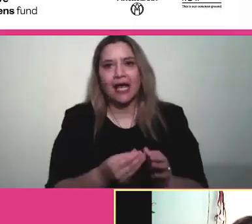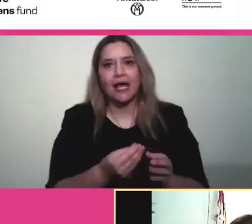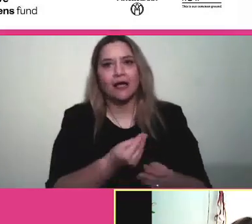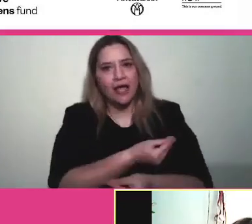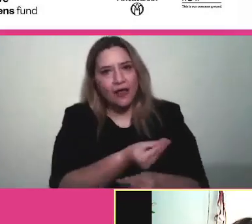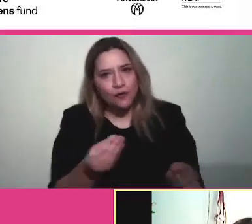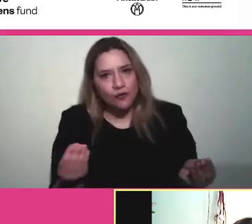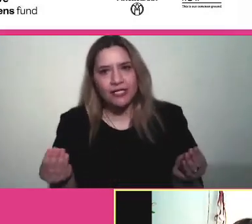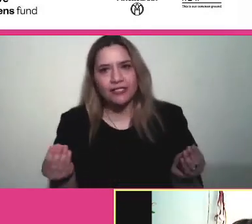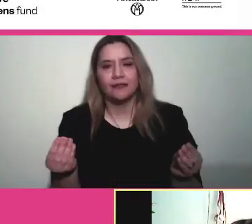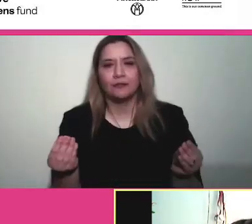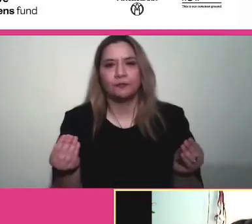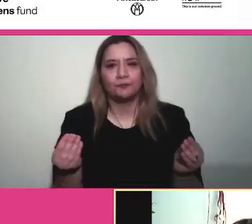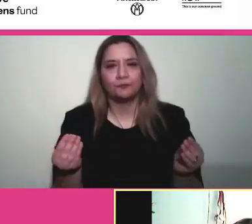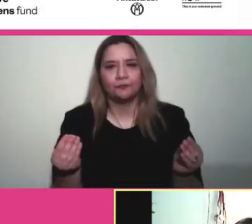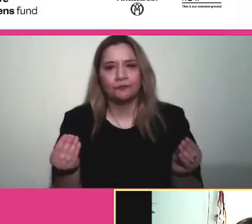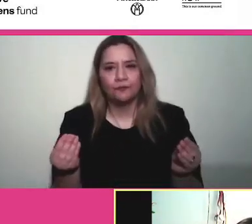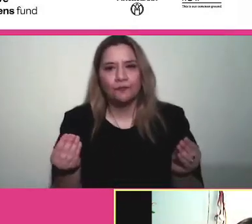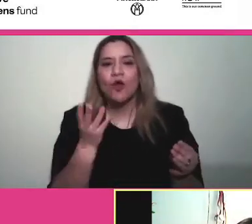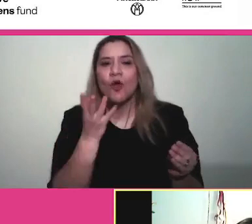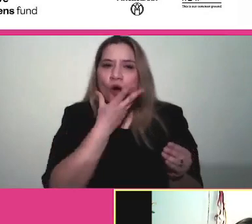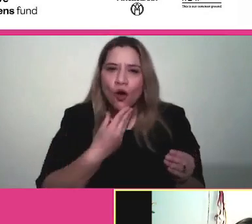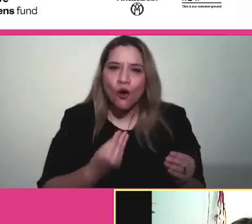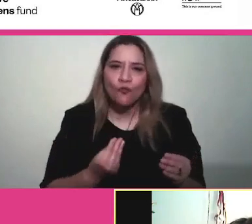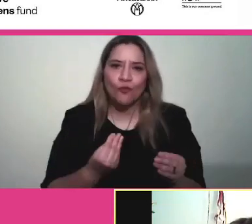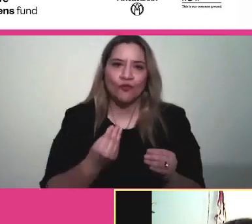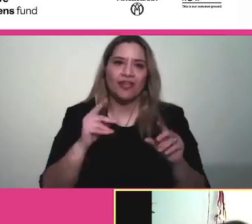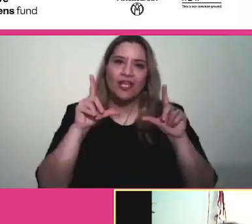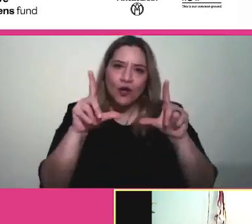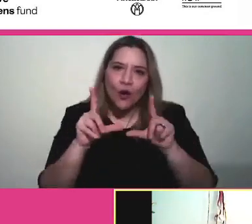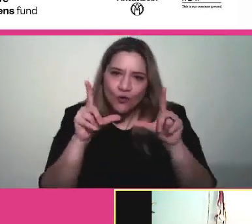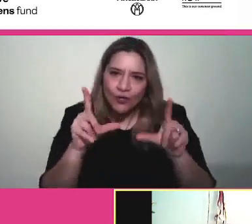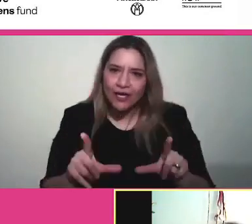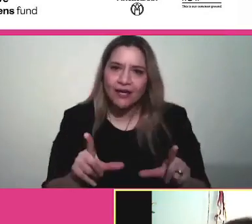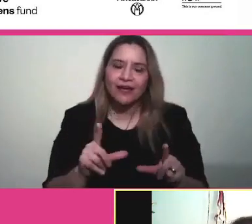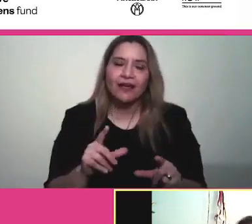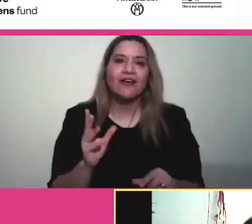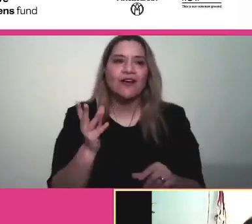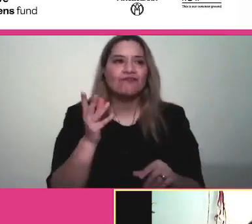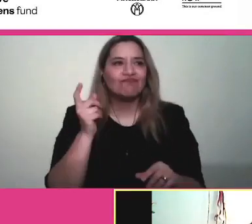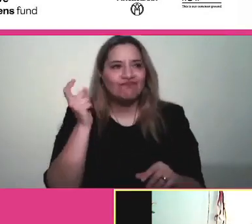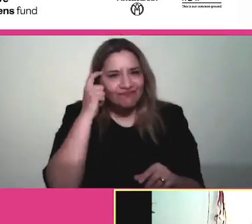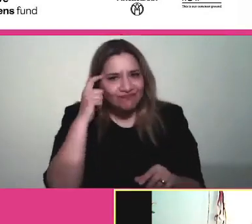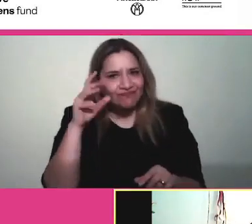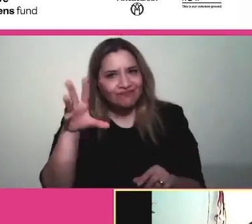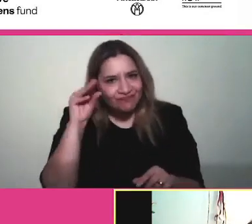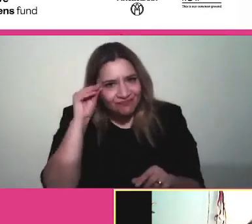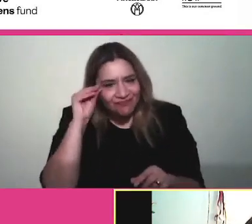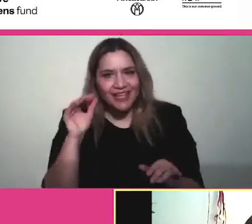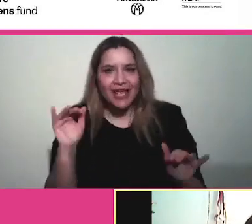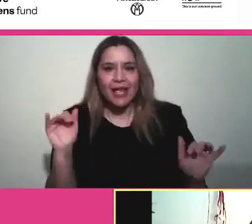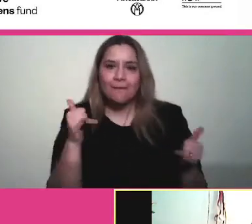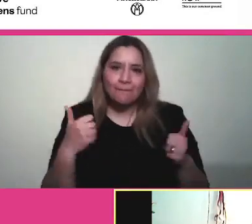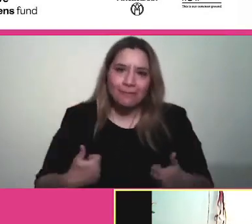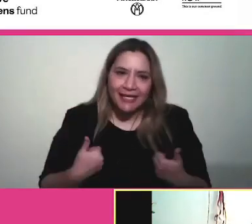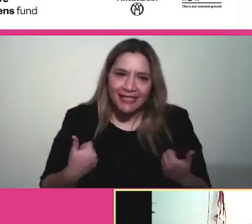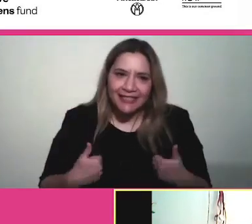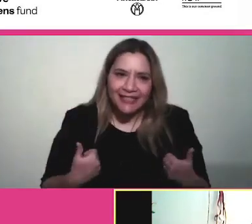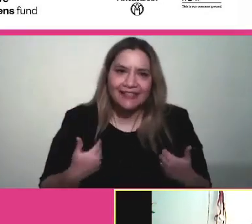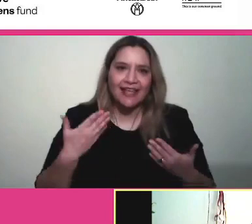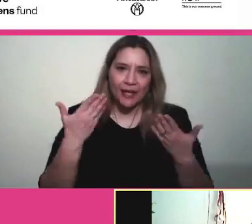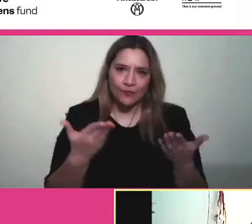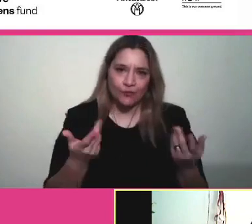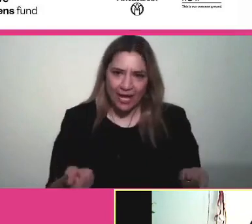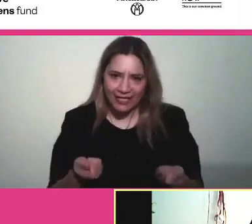έτσι μια πολύ όμορφη εικόνα και μια πολύ όμορφη γεύση από τα παιχνίδια που εφαρμόζεις κι εσύ.